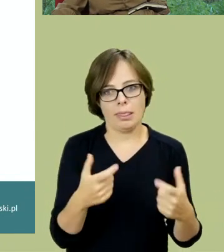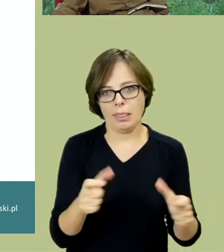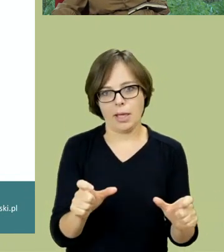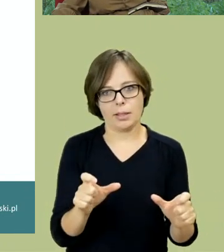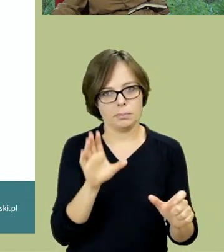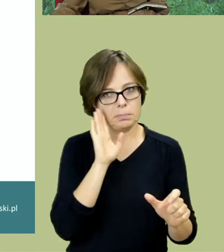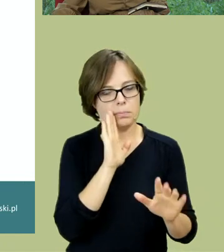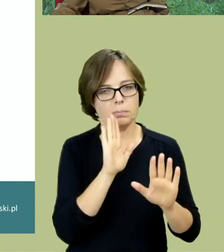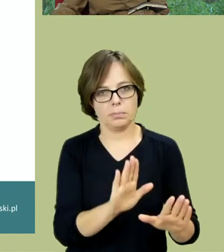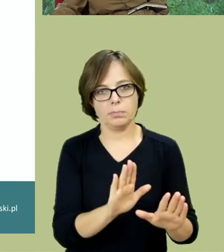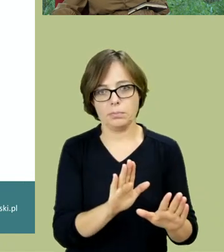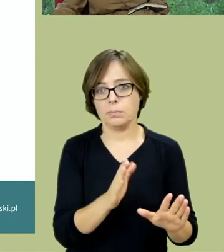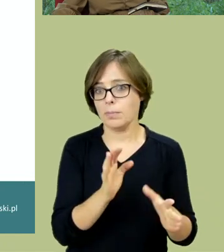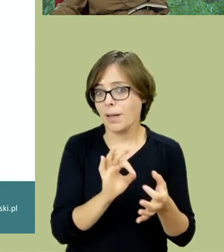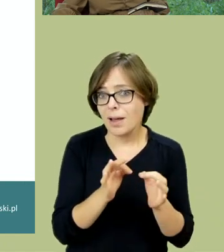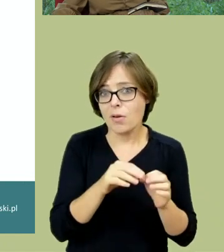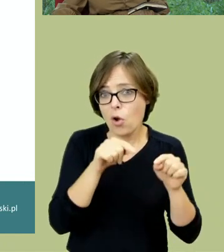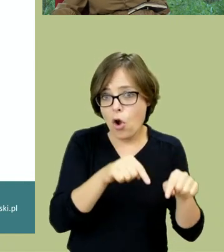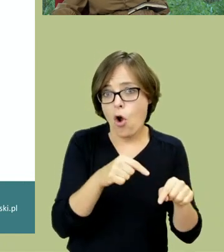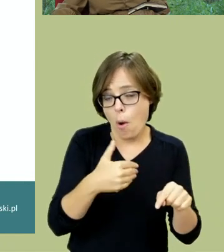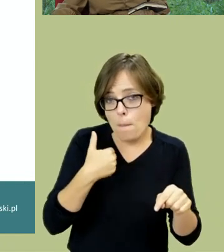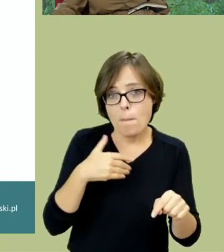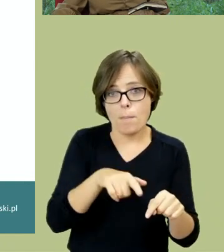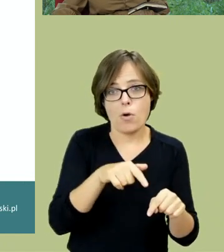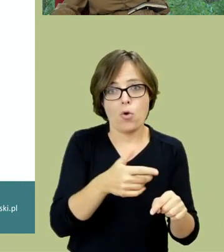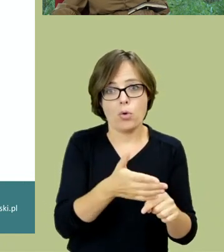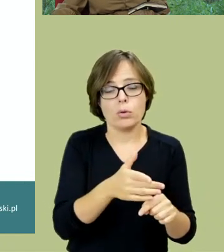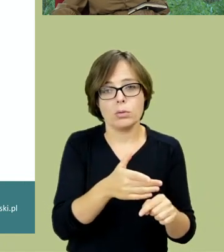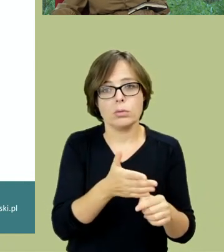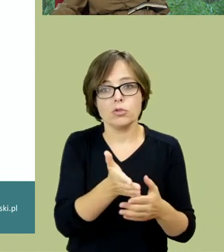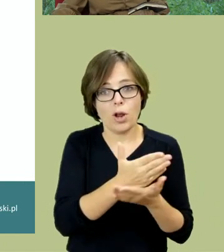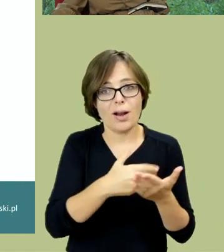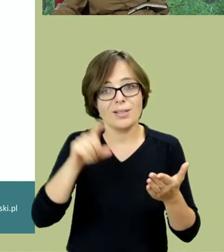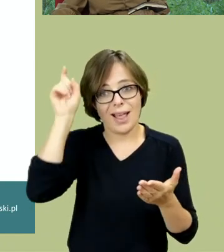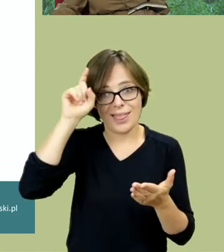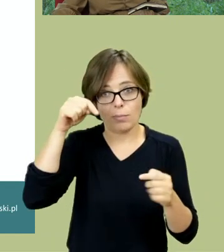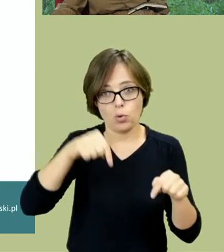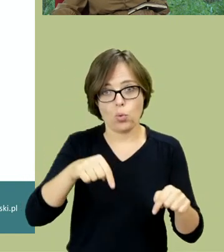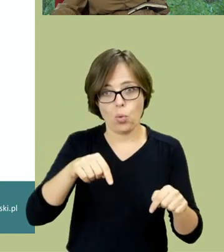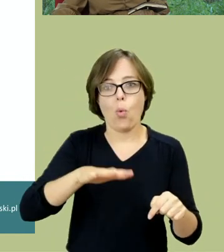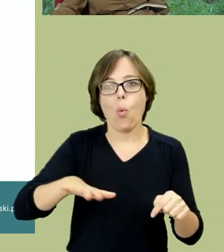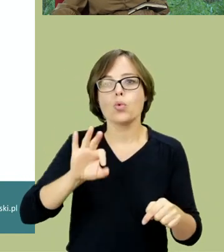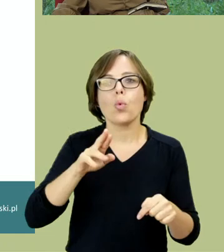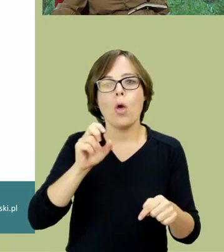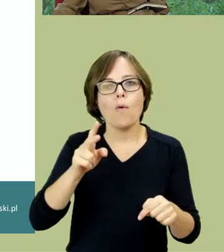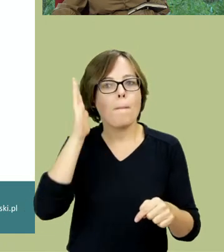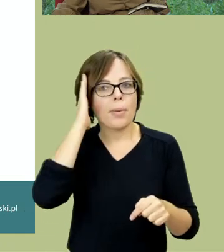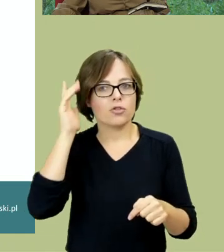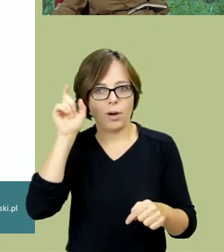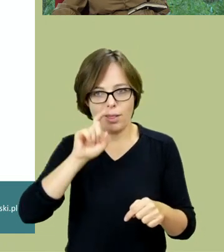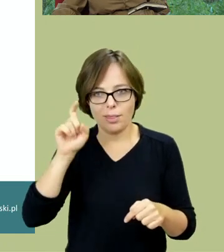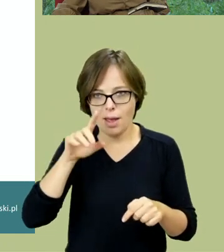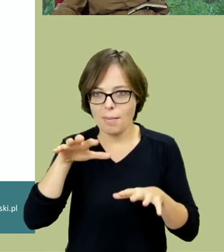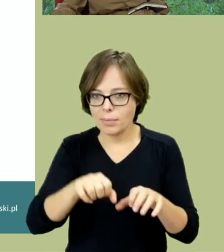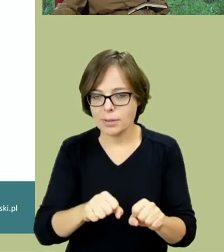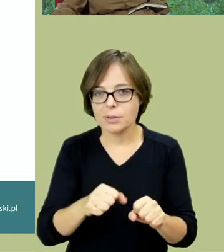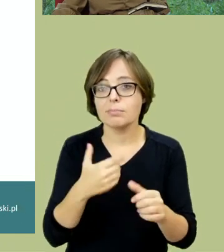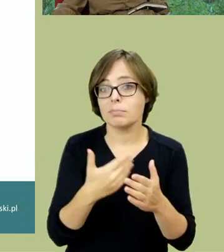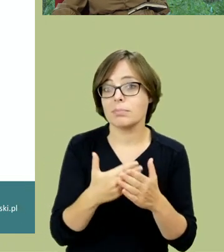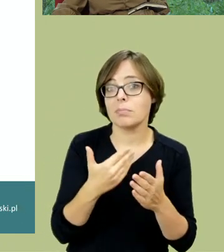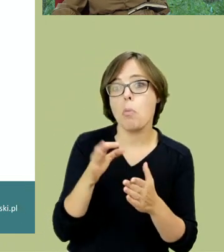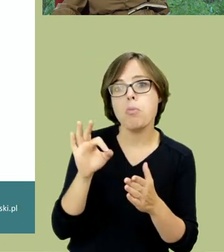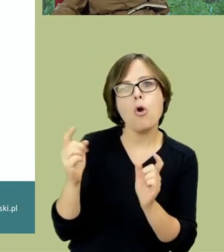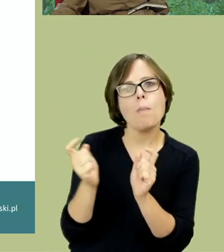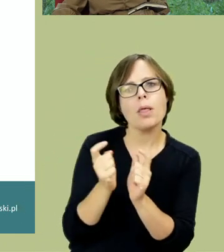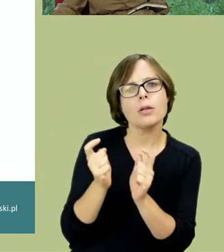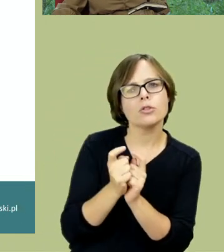znajdował się na terenie dzielnicy niemieckiej, tutaj w Sulejówku, ponieważ obok